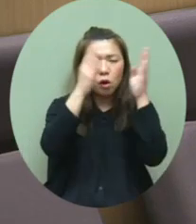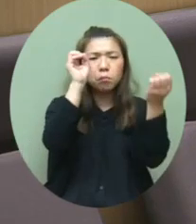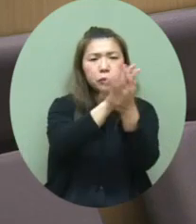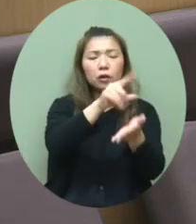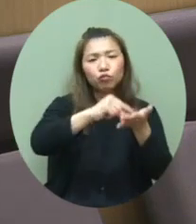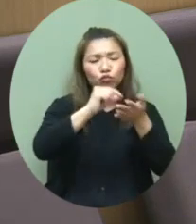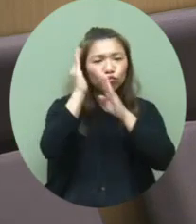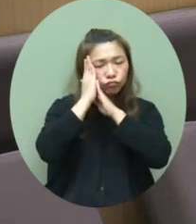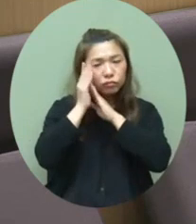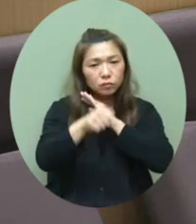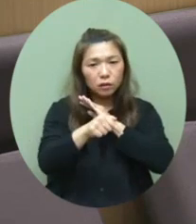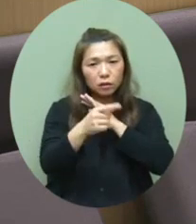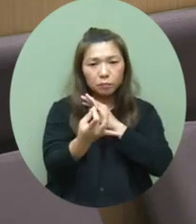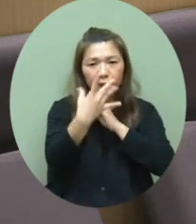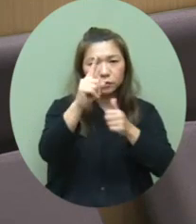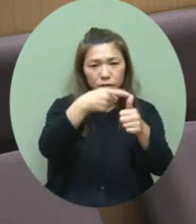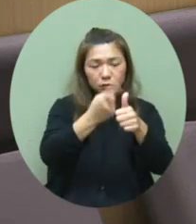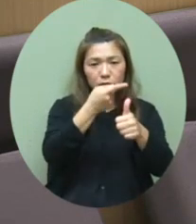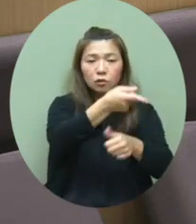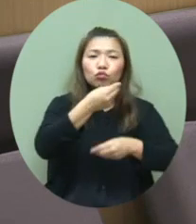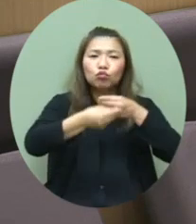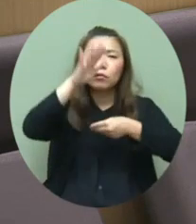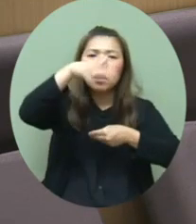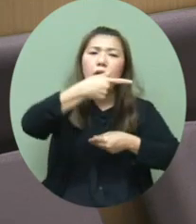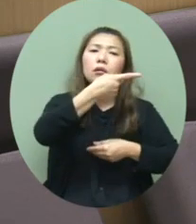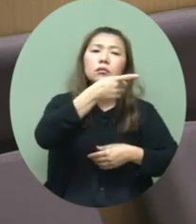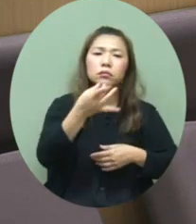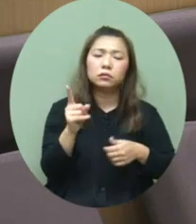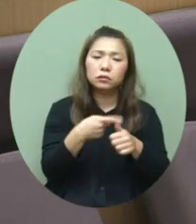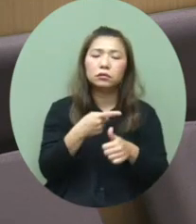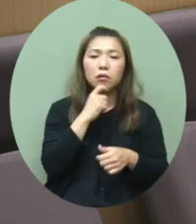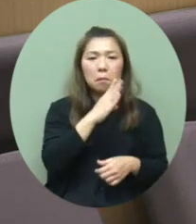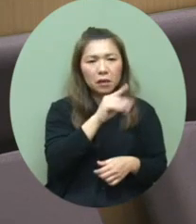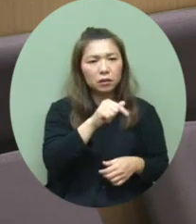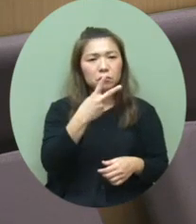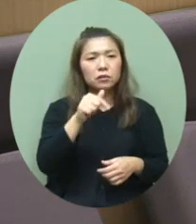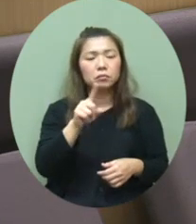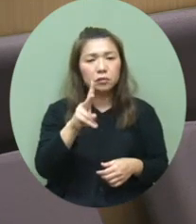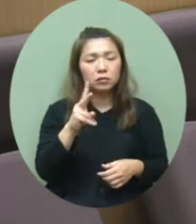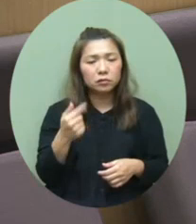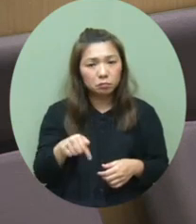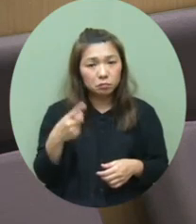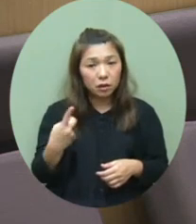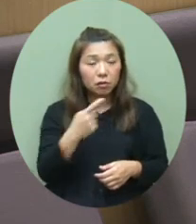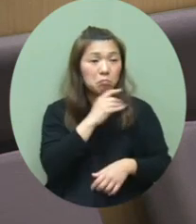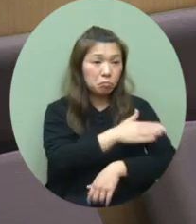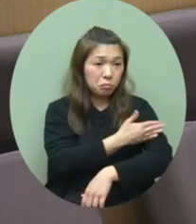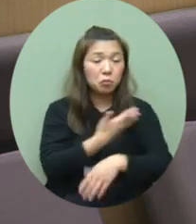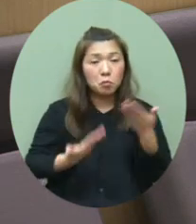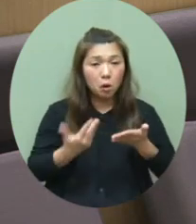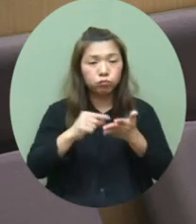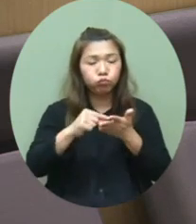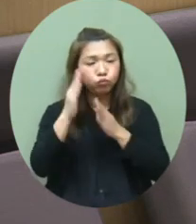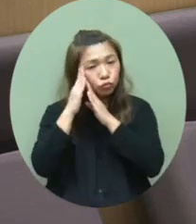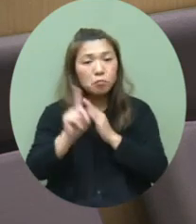院友啦，估計佢嗰個感染途徑係咩咧？同埋即係帶 BA 2.1、2.1嗰位係院友定係職員咧？